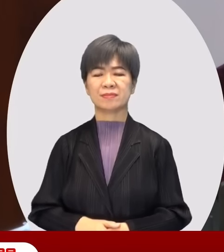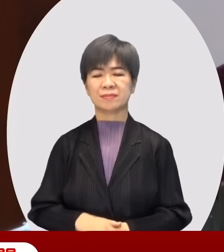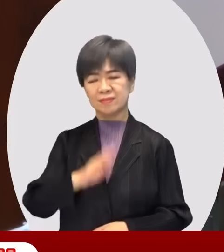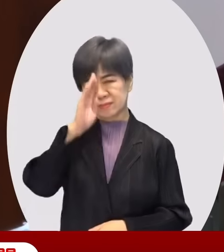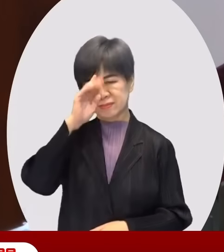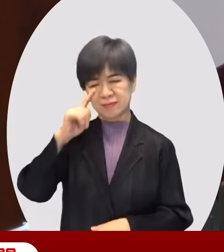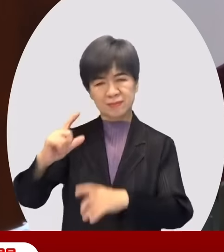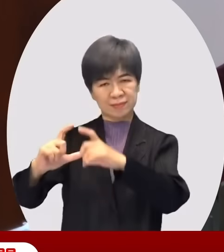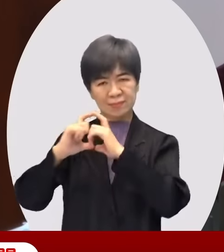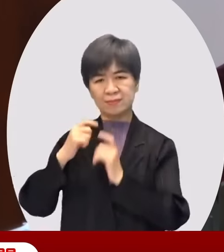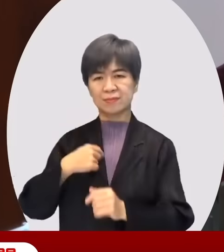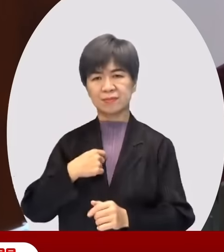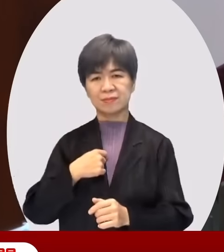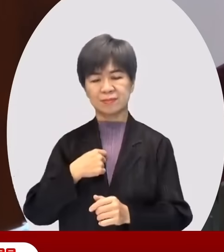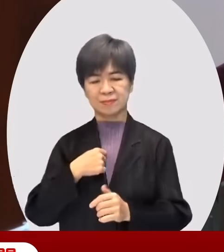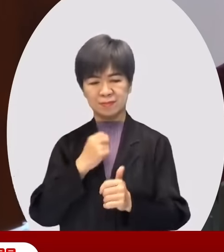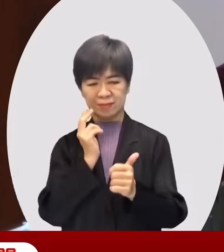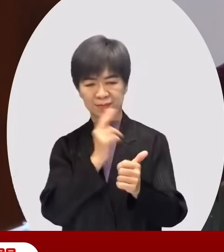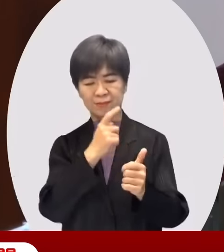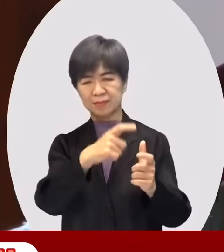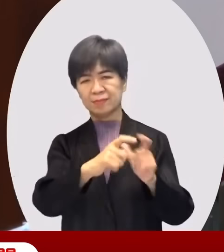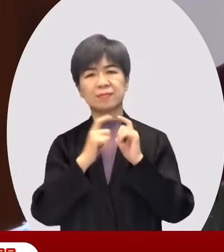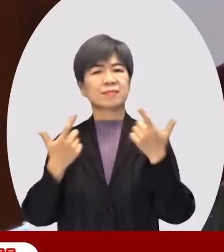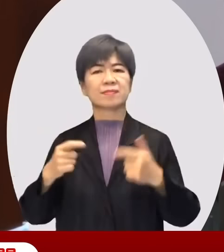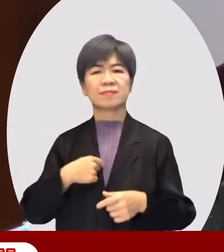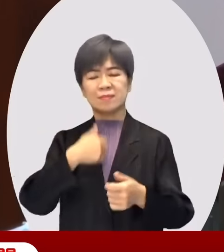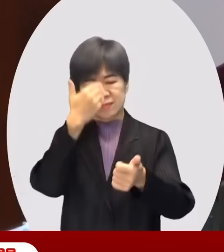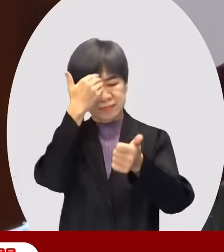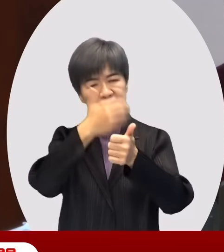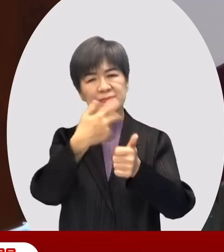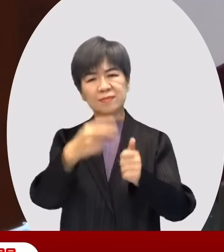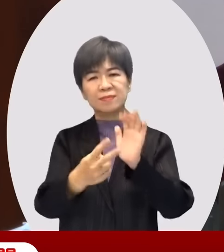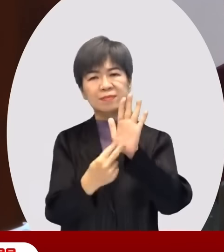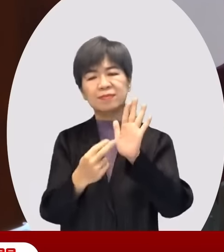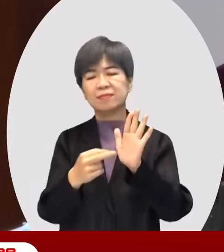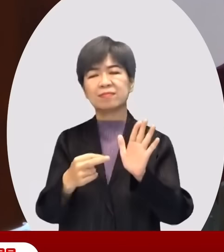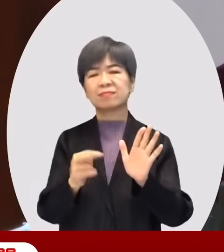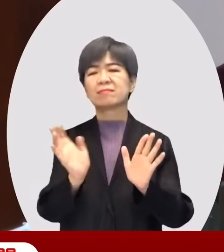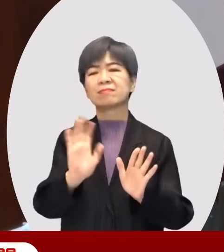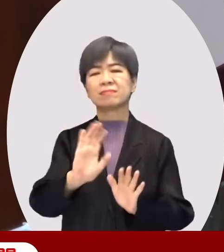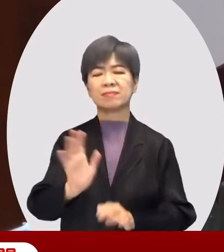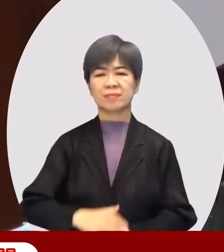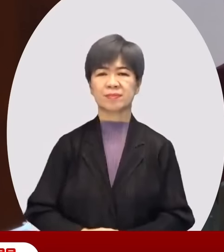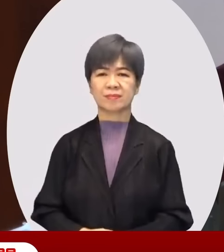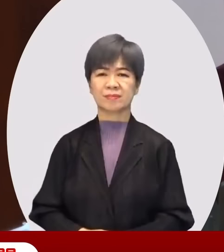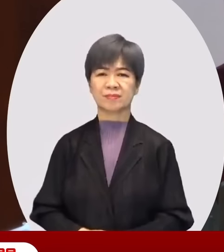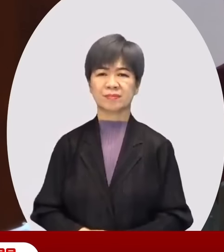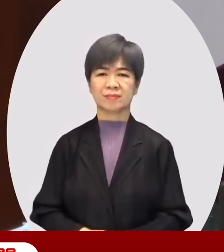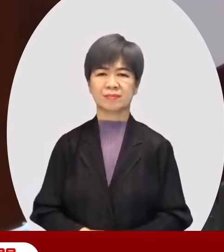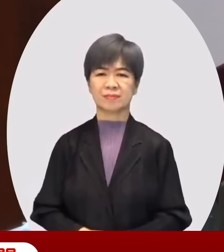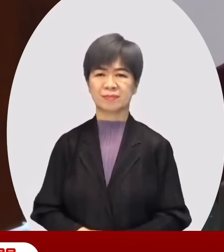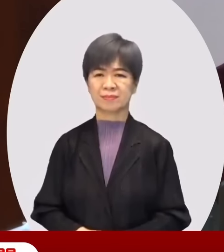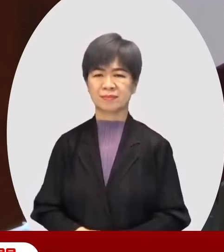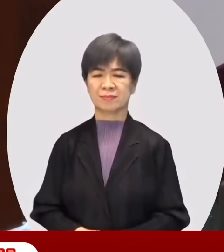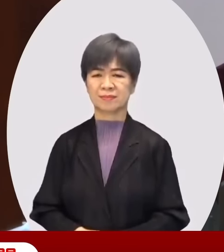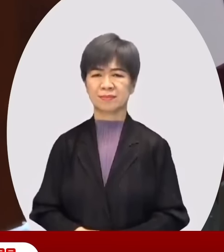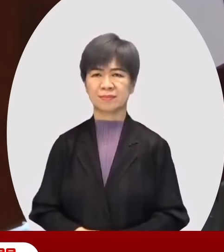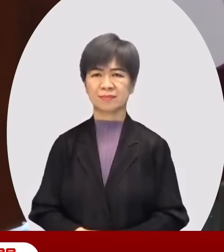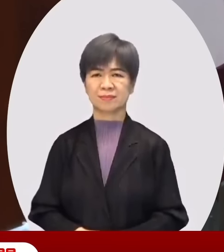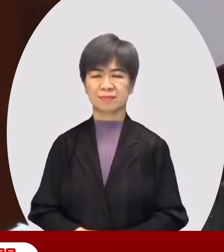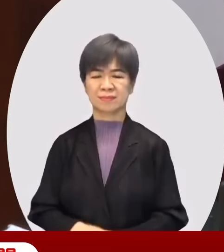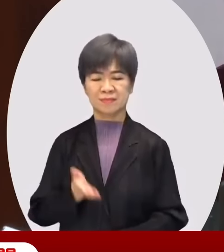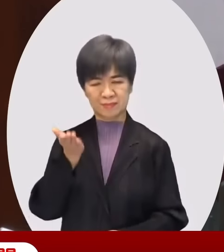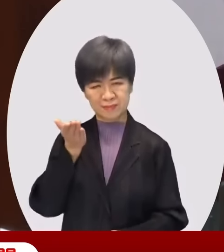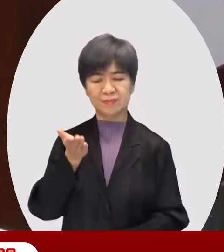请求回应而已，但是我并没有扣印你，我也没有麻烦您再做陈述，所以到底是不是